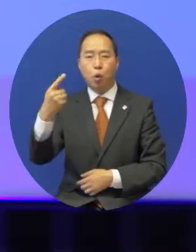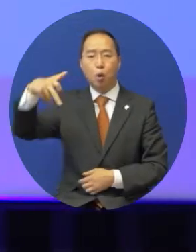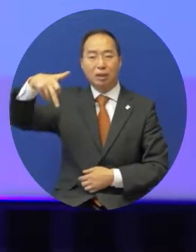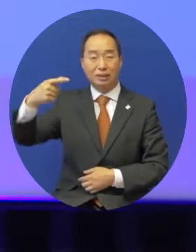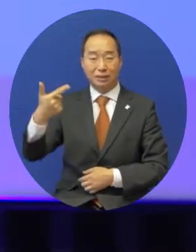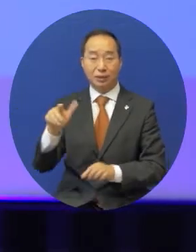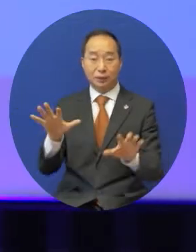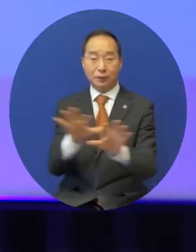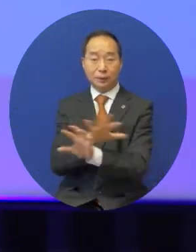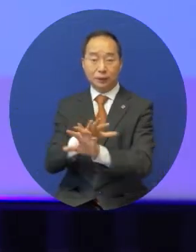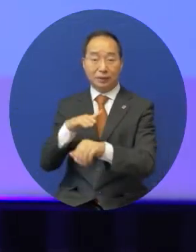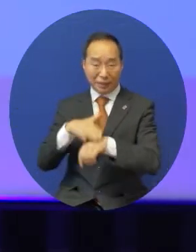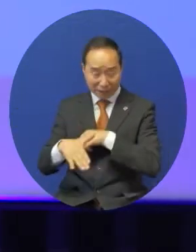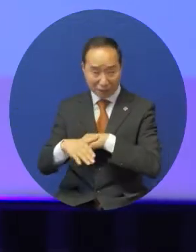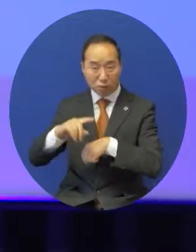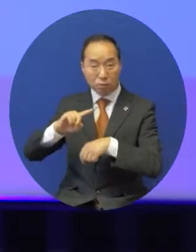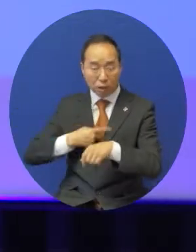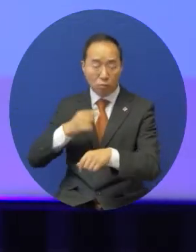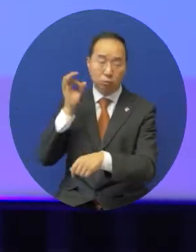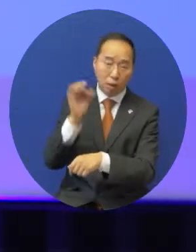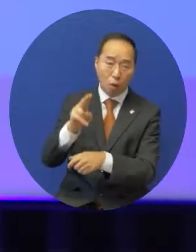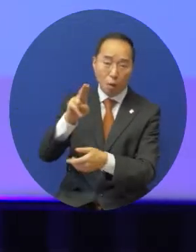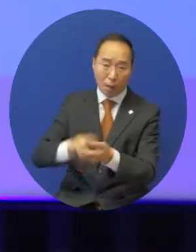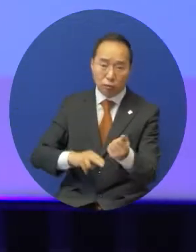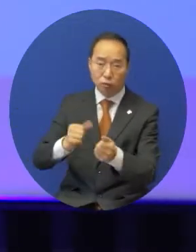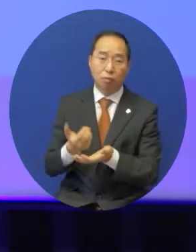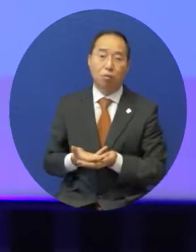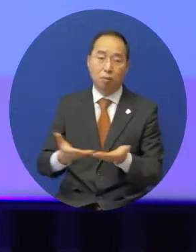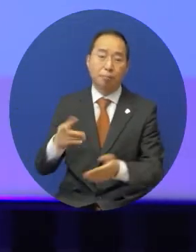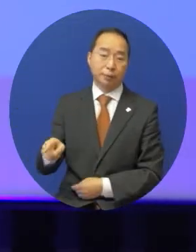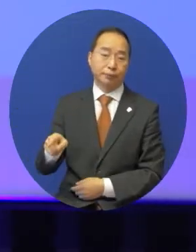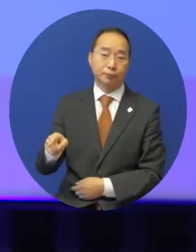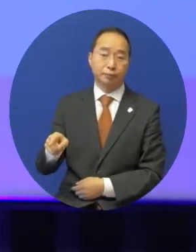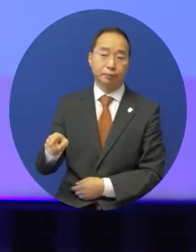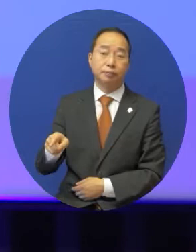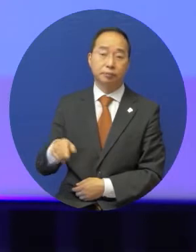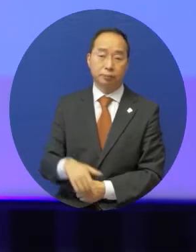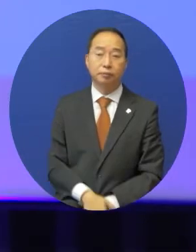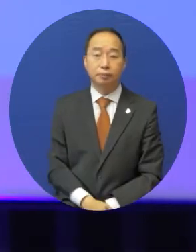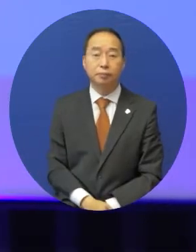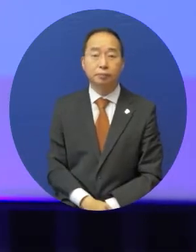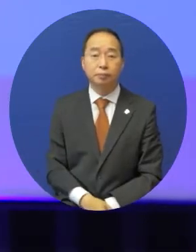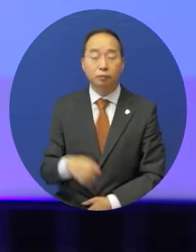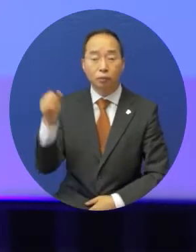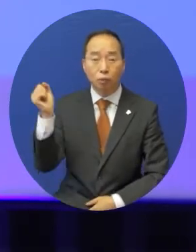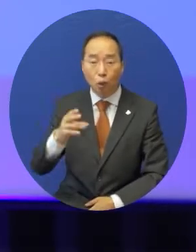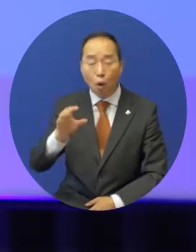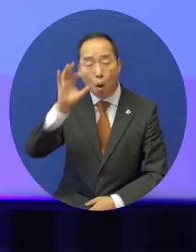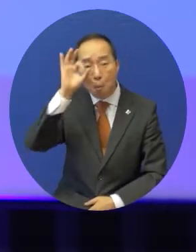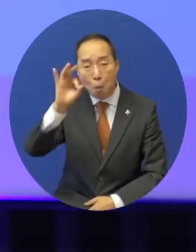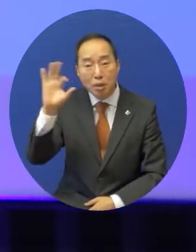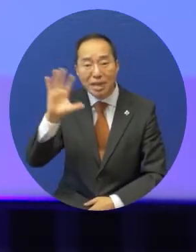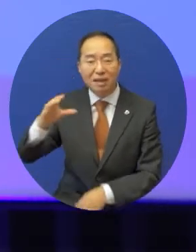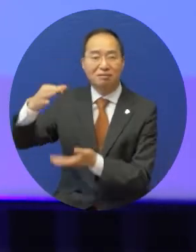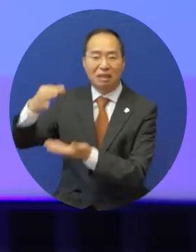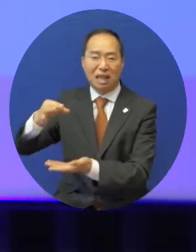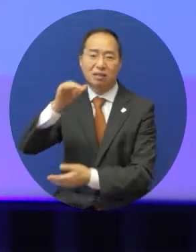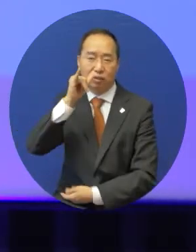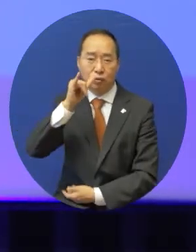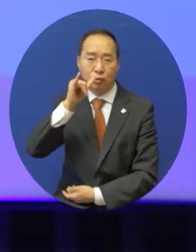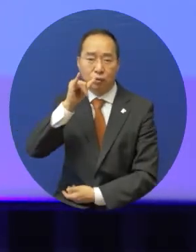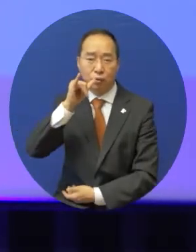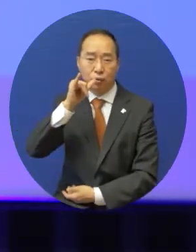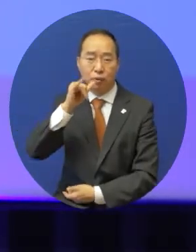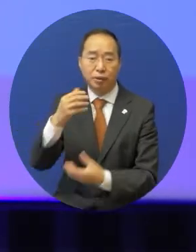토큰화돼서 전 세계에 사고 팔수 있는 유동화를 시킬 수 있는 것이 오고요. 또 보이지 않는 자산이